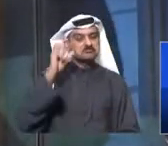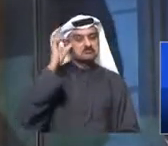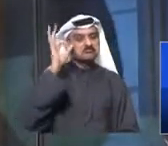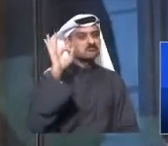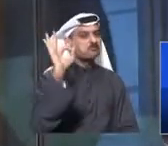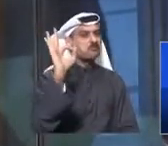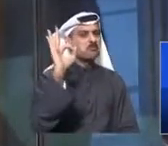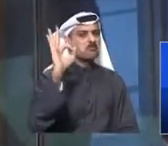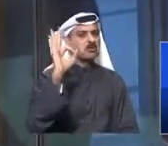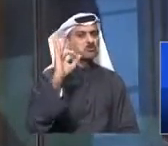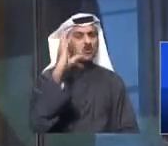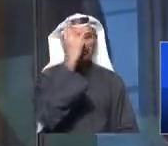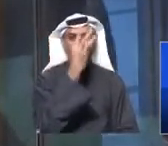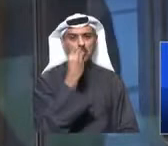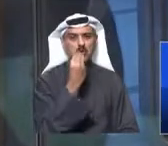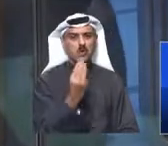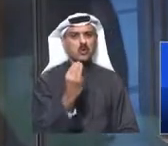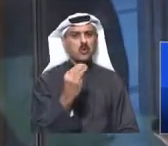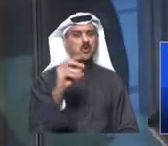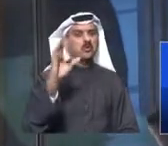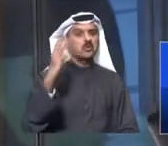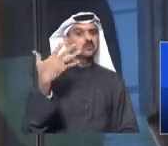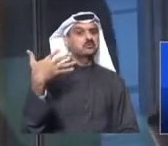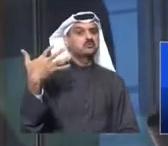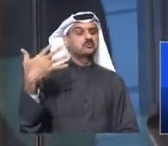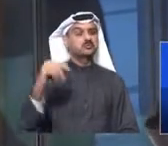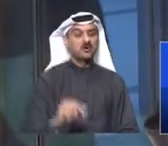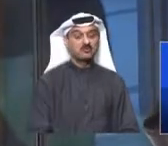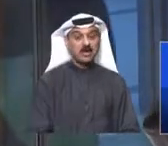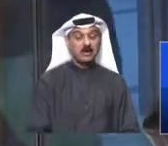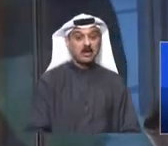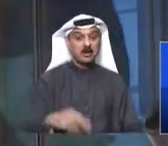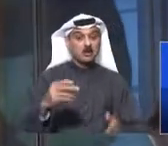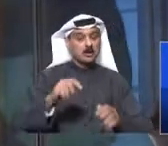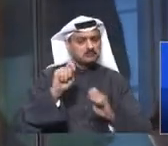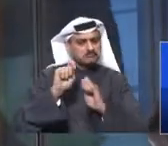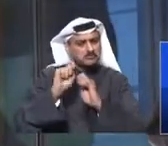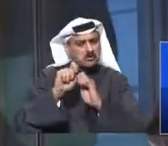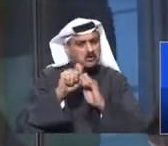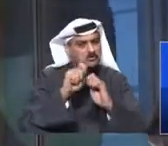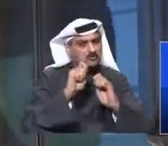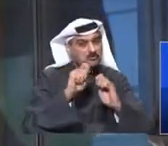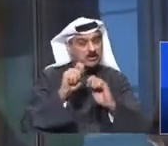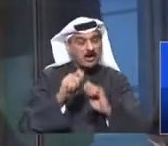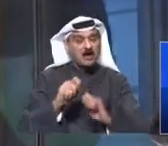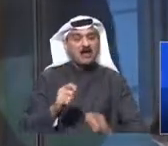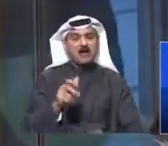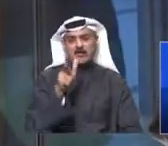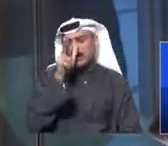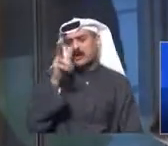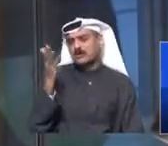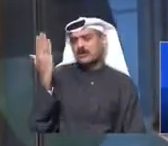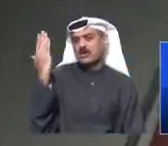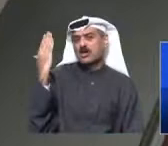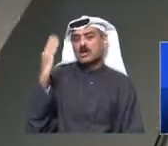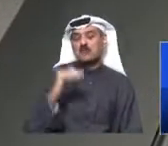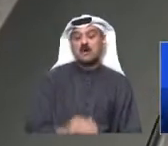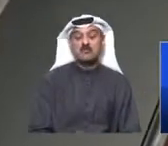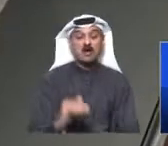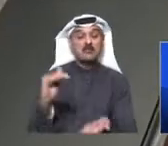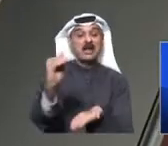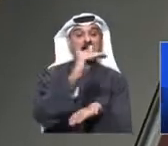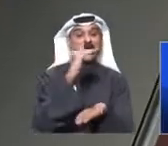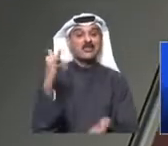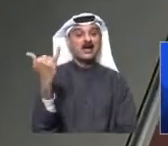والجمال، وحرف تقنية حرف تقليدية قديمة جدا في عصور مبكرة من الحضارة